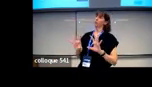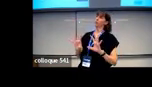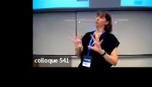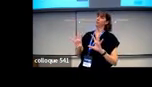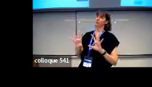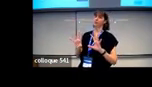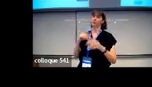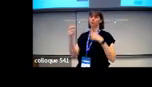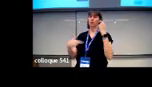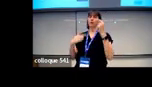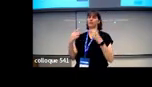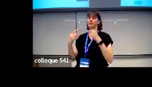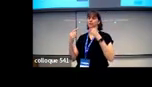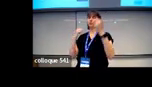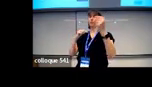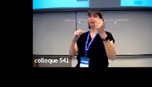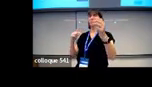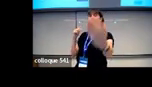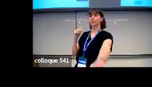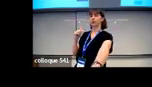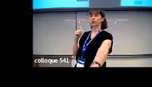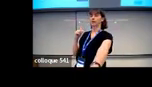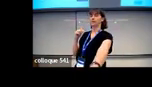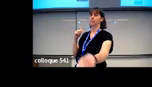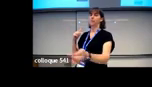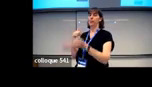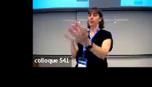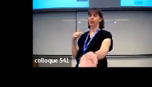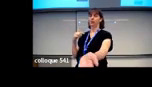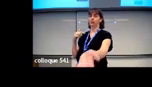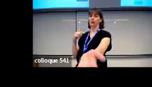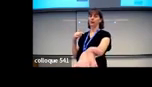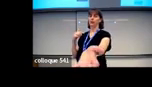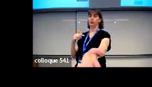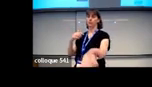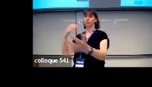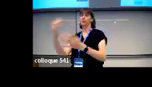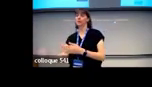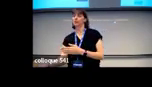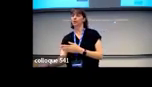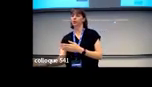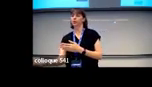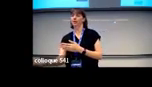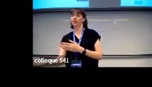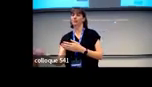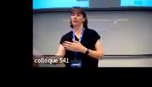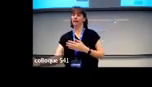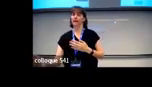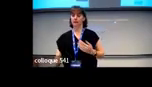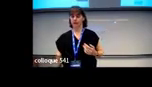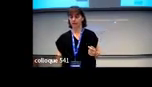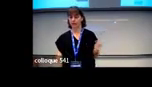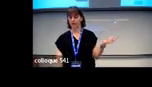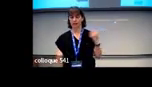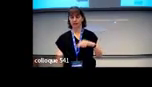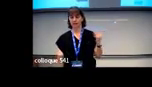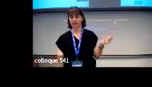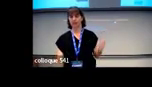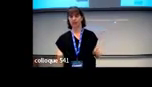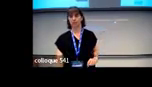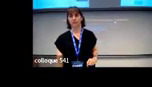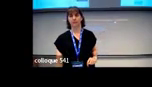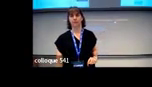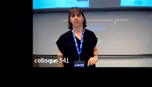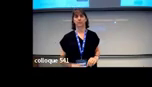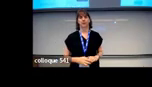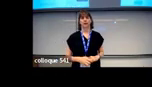matière, puis on a un petit quiz pour dire, t'as-tu vraiment compris? Je te donne un exemple théorique. Là, puis là, maintenant, je te donne un exemple réel. Est-ce que tu es capable